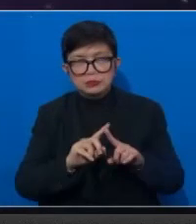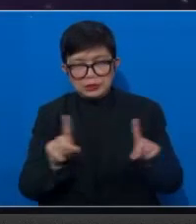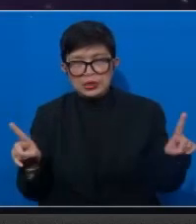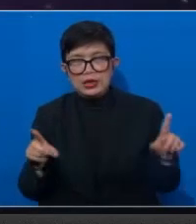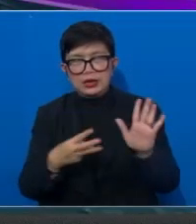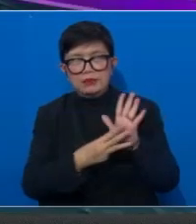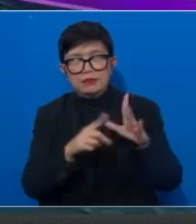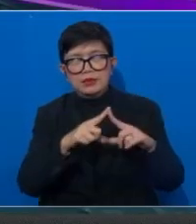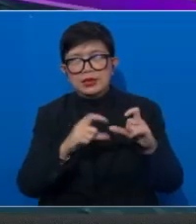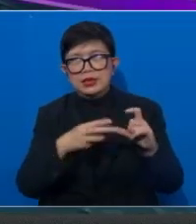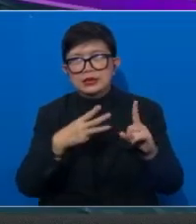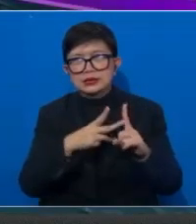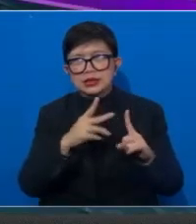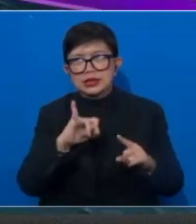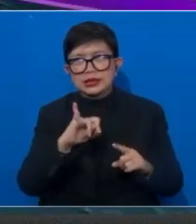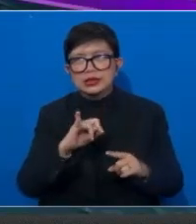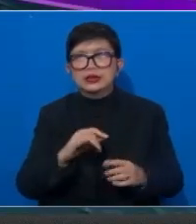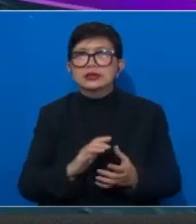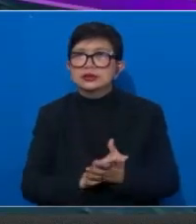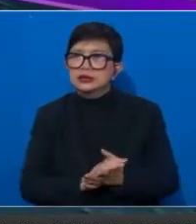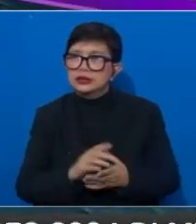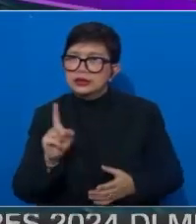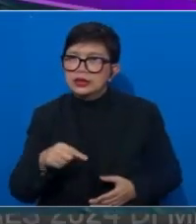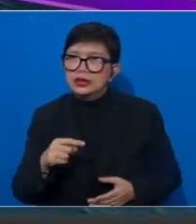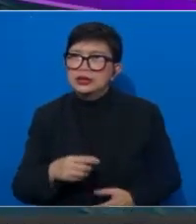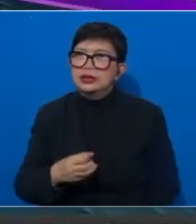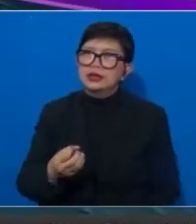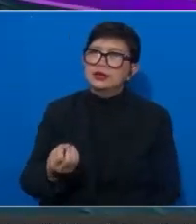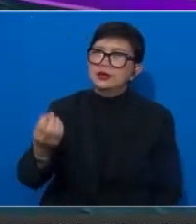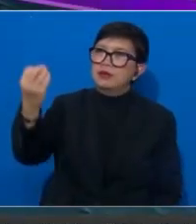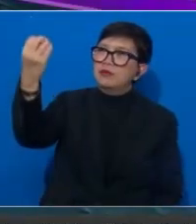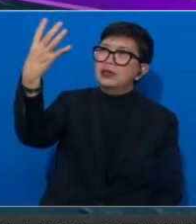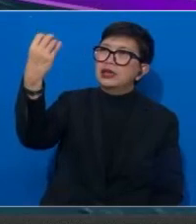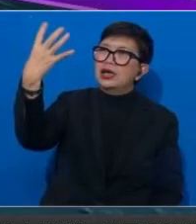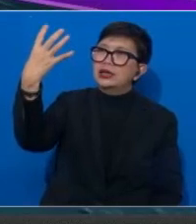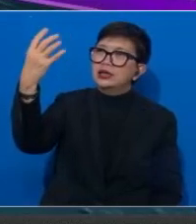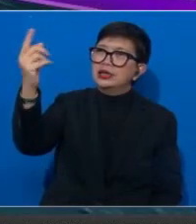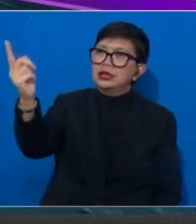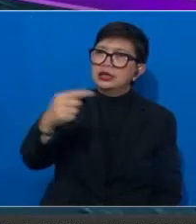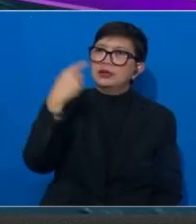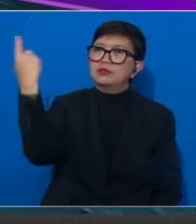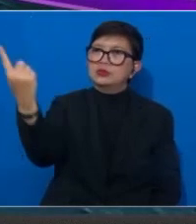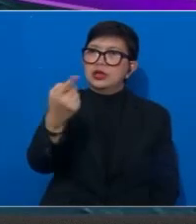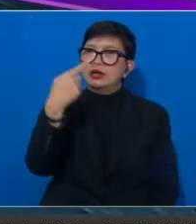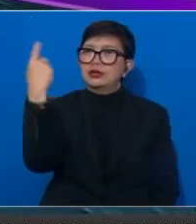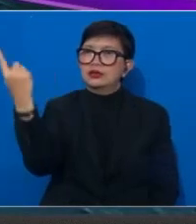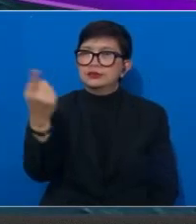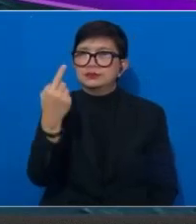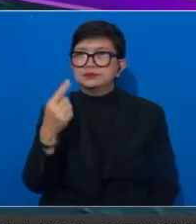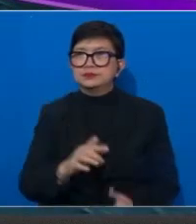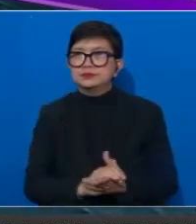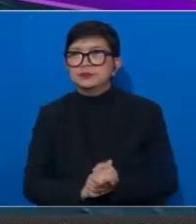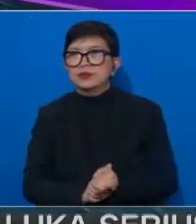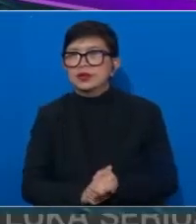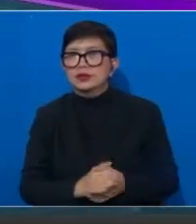yang berdasarkan pada peredaran bumi mengitari matahari. Penanggalan kalender Islam atau Hijriah berdasarkan peredaran bulan